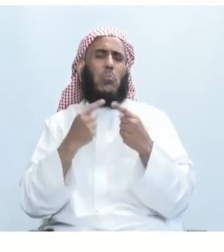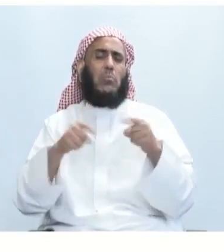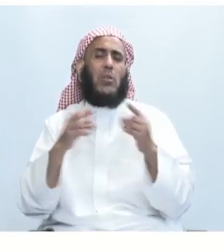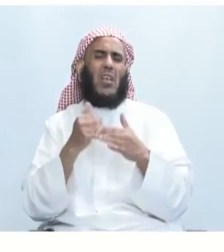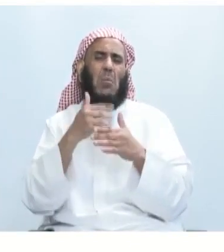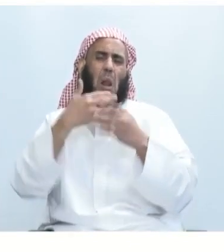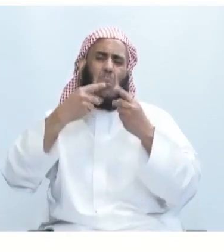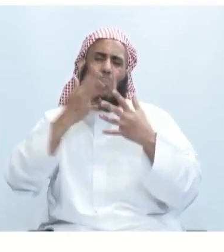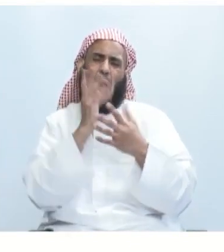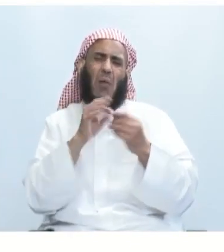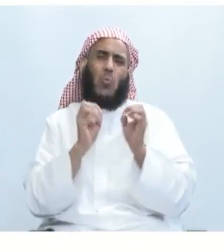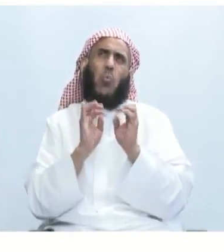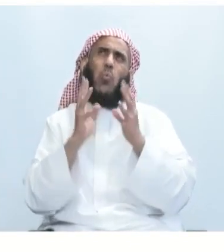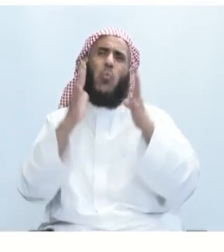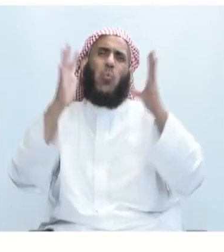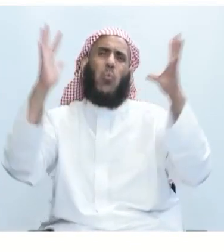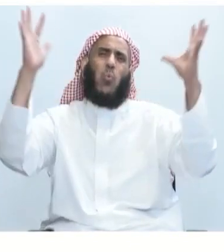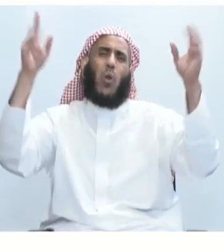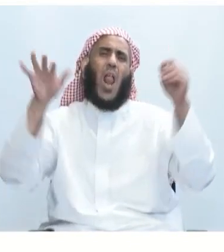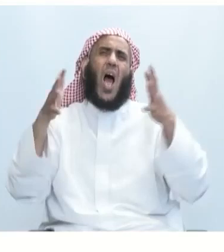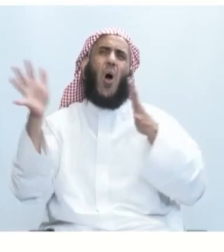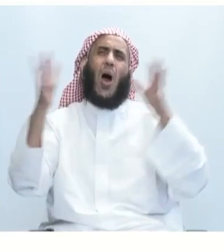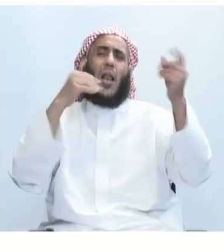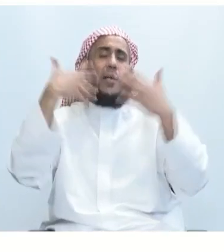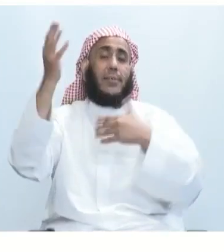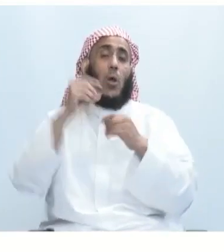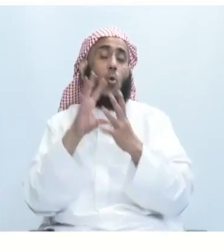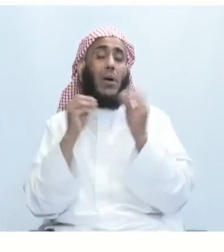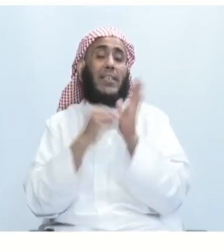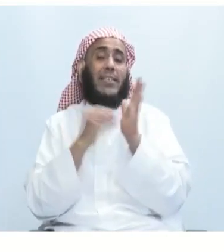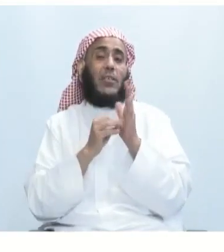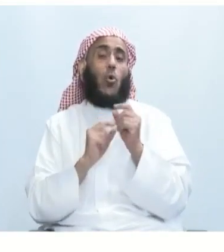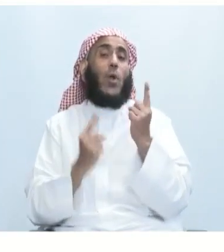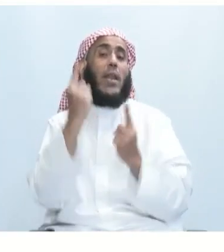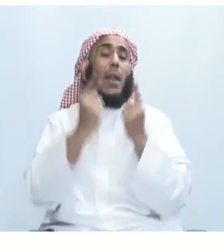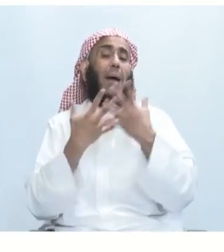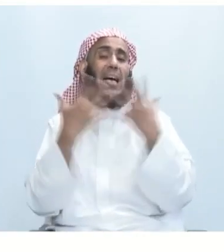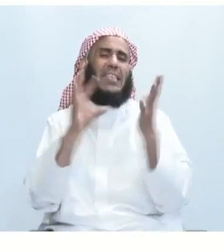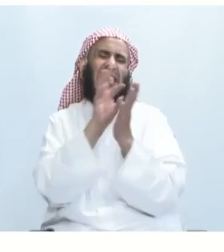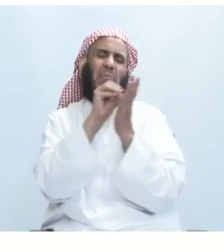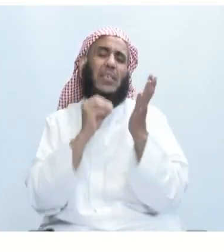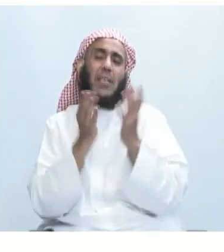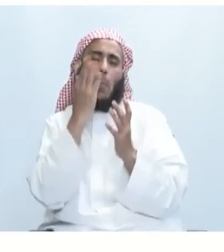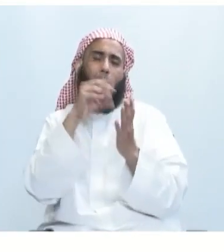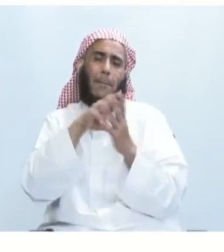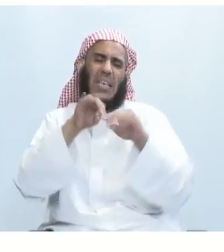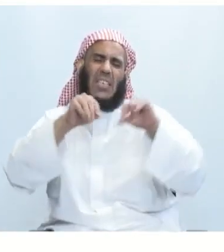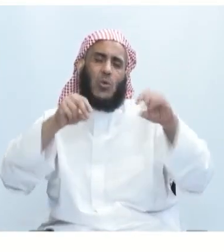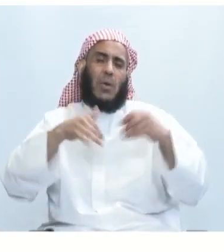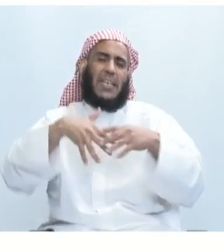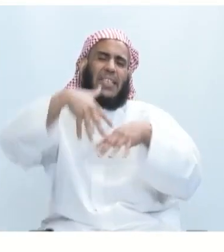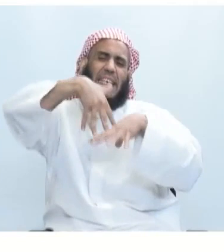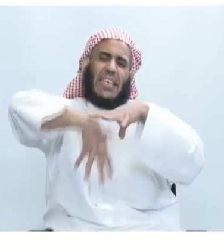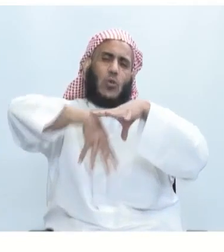يتسرب الماء في صوره بخار الى الهواء الخارجي معلومات النص هو النبات يمتص الماء من التربه عن طريق